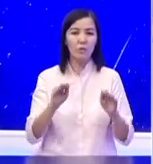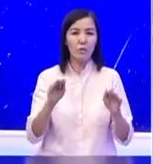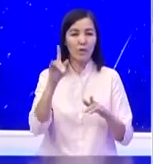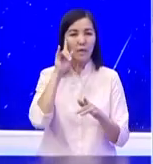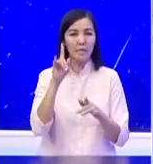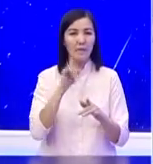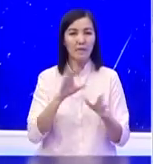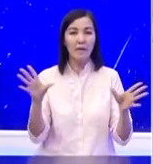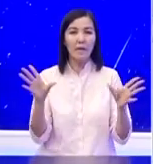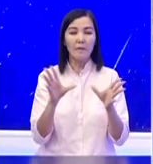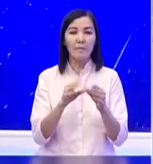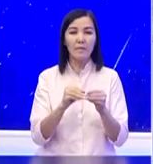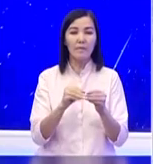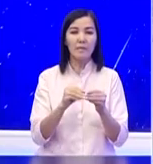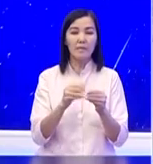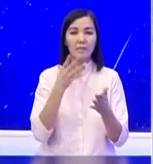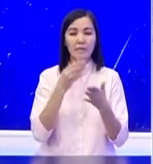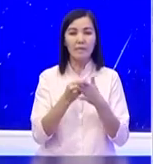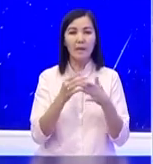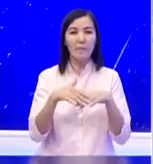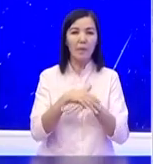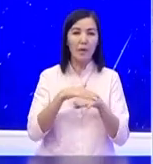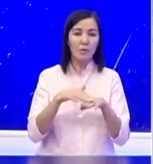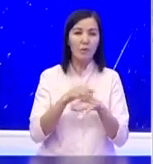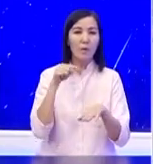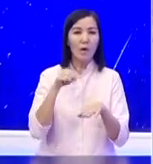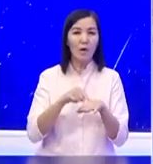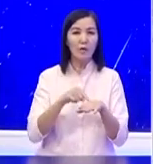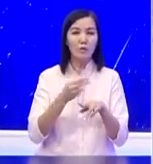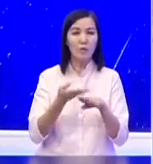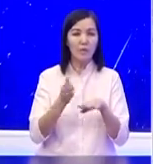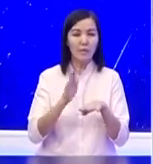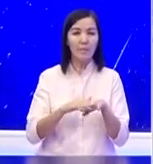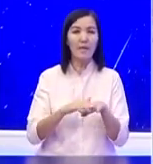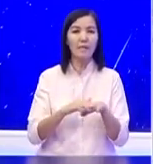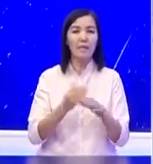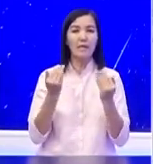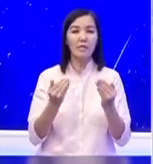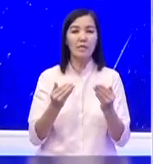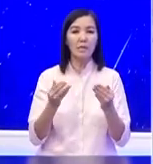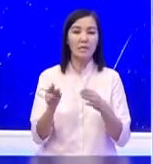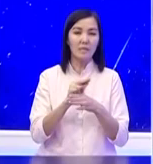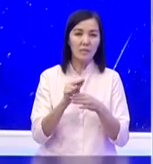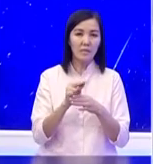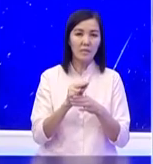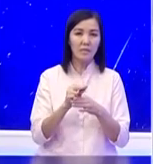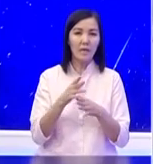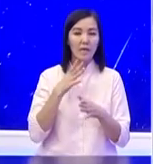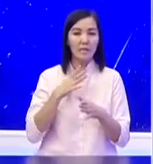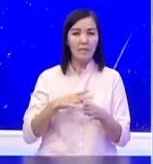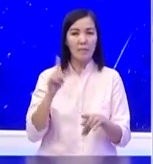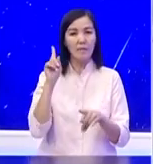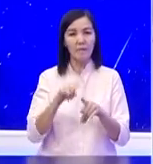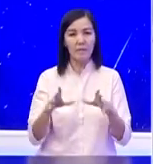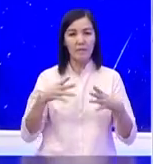своим народом я ощутил всю тяжесть этой болезни и хотел бы пожелать всем, кто сейчас находится на излечении, терпения, мужества и скорейшего